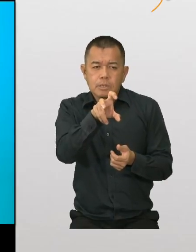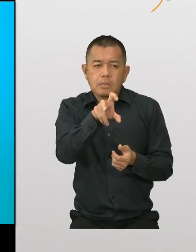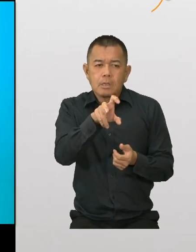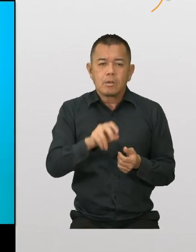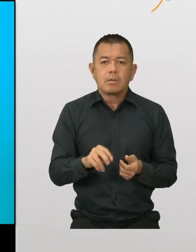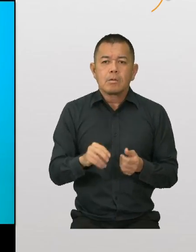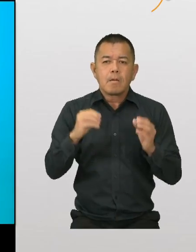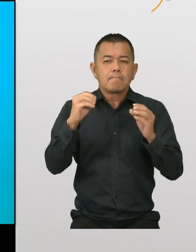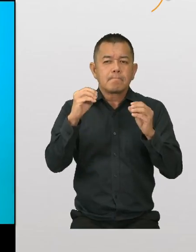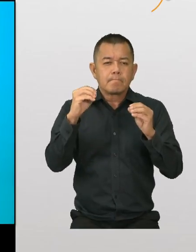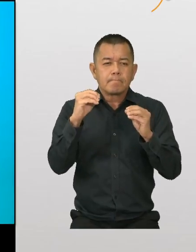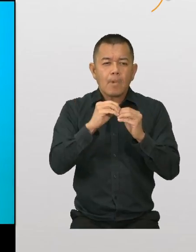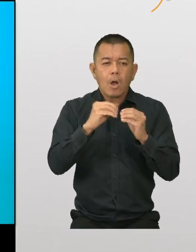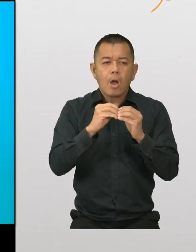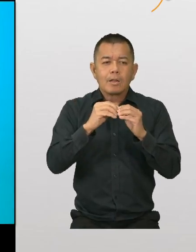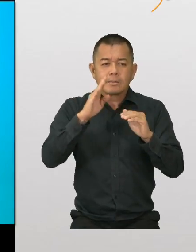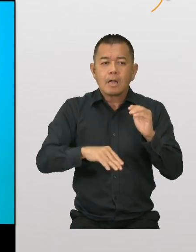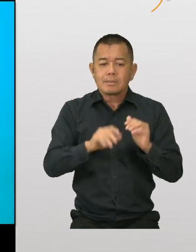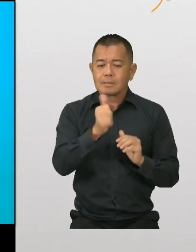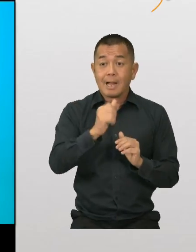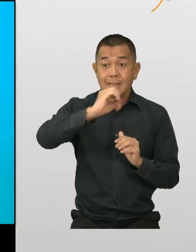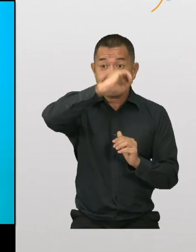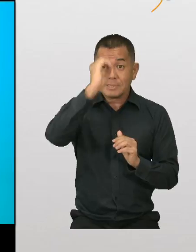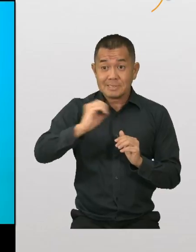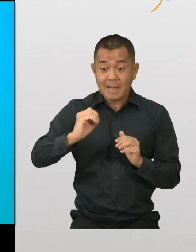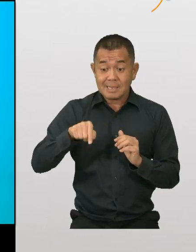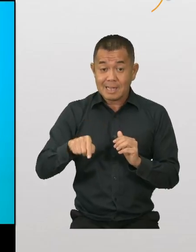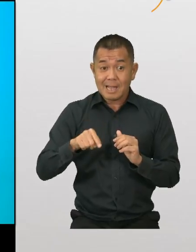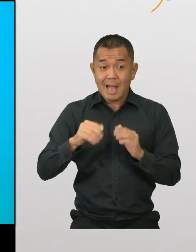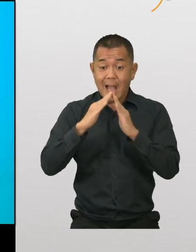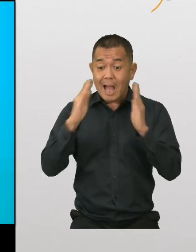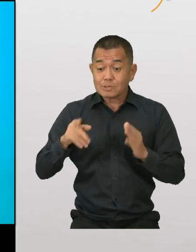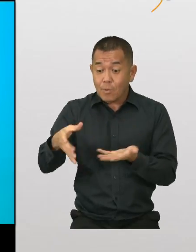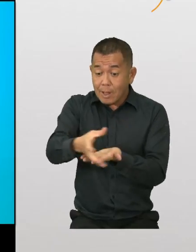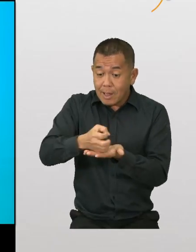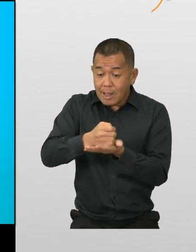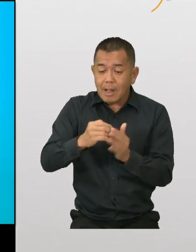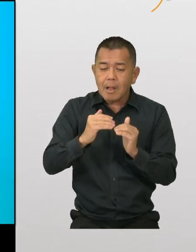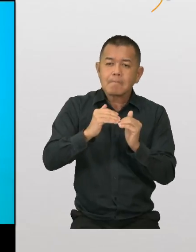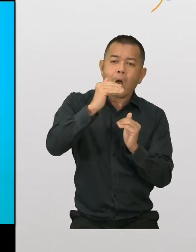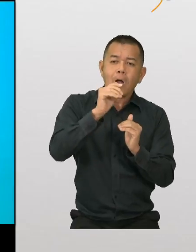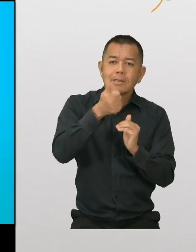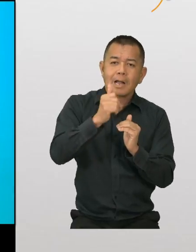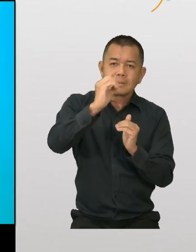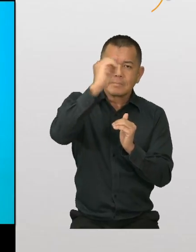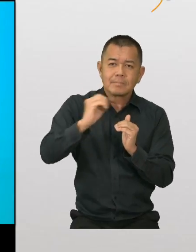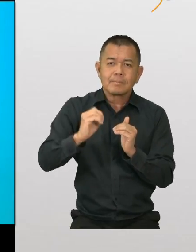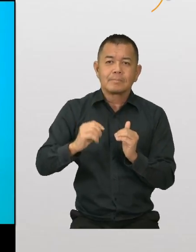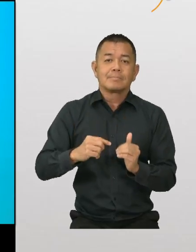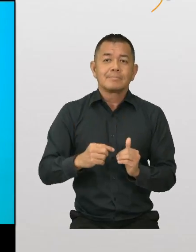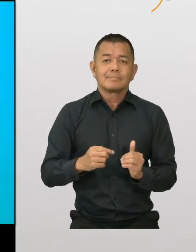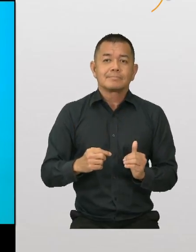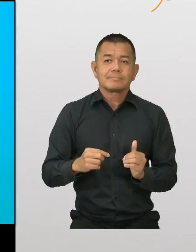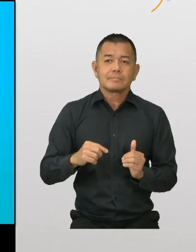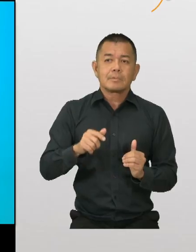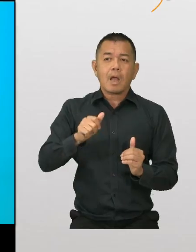收入 more 的 than 10%。 10% of their household incomes. 不过也有一些家庭 But 在这 there are 方面的费 also 用 other 只有 families 100多 whose 块钱